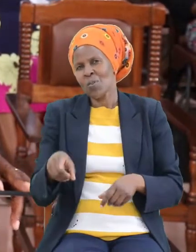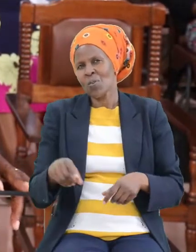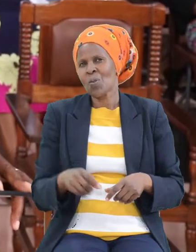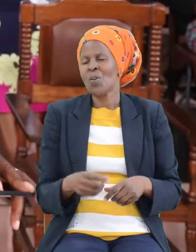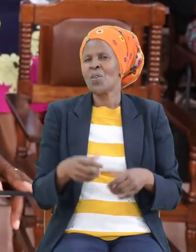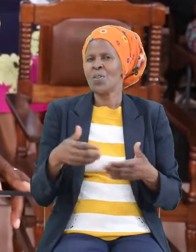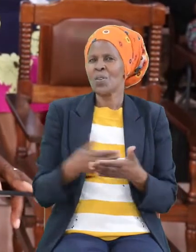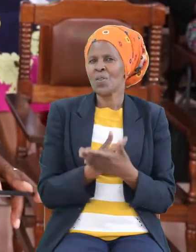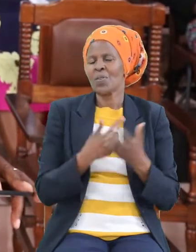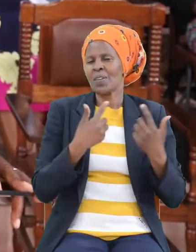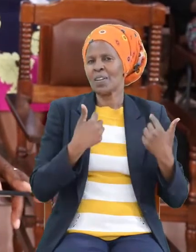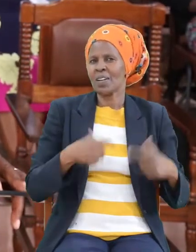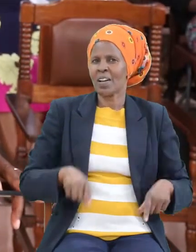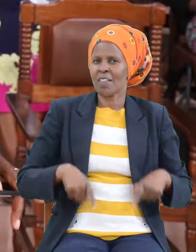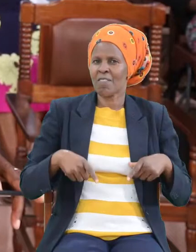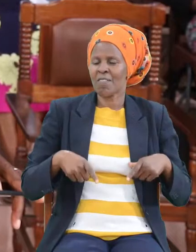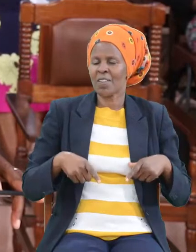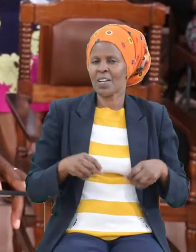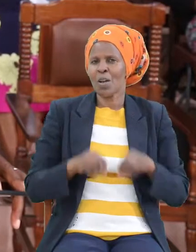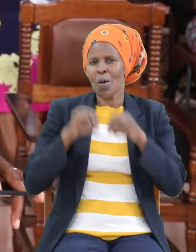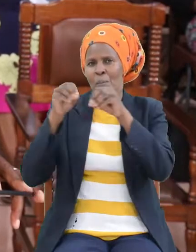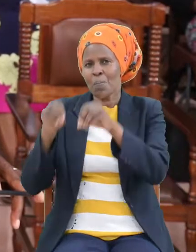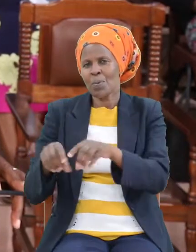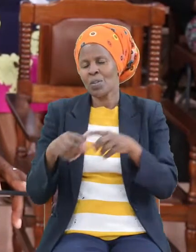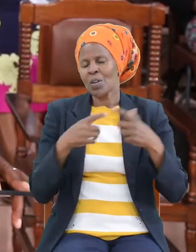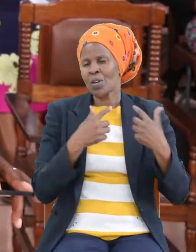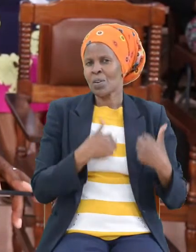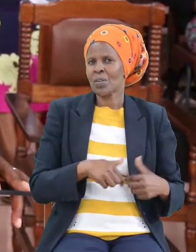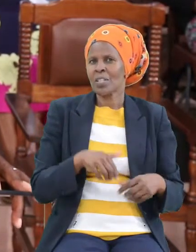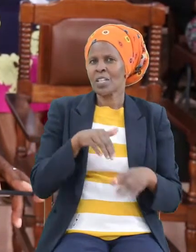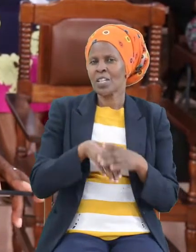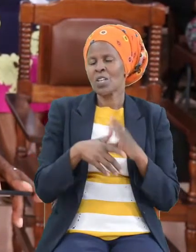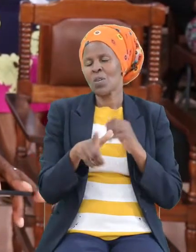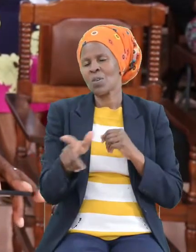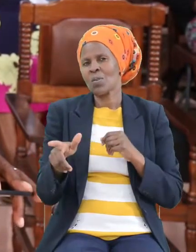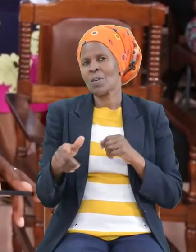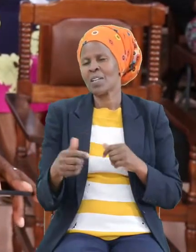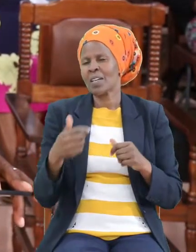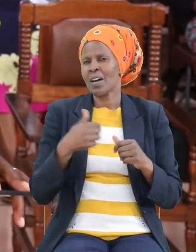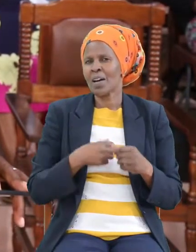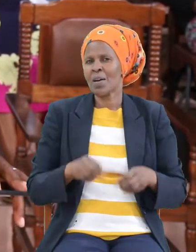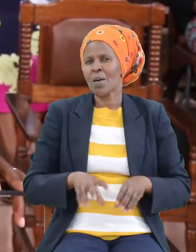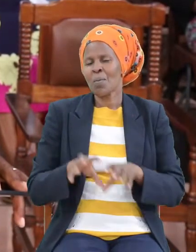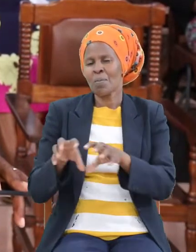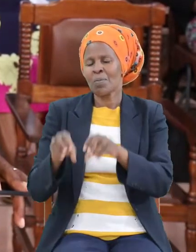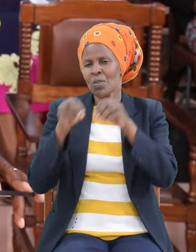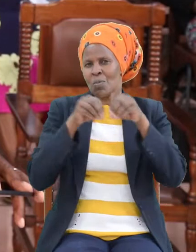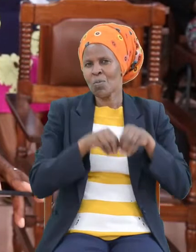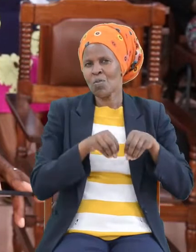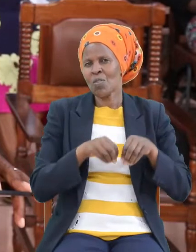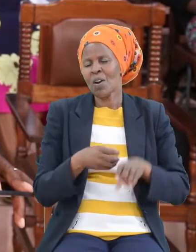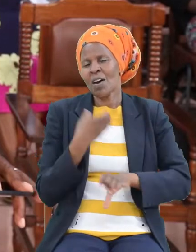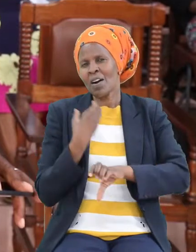moyo mpya, nami nitatia roho mpya ndani yenu, nami nitatoa moyo wa